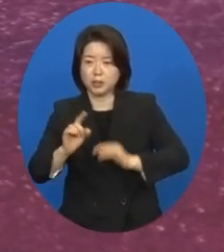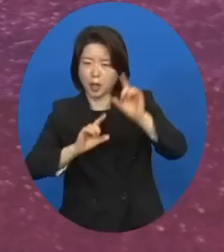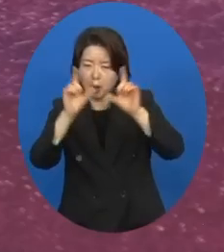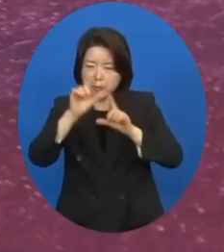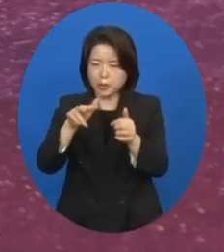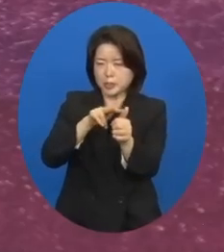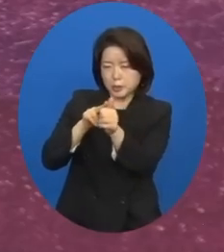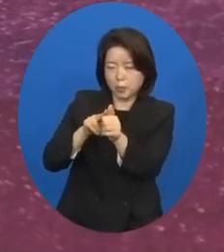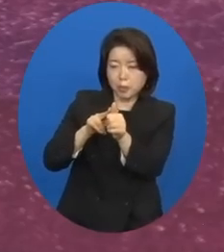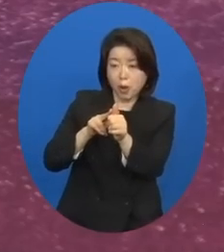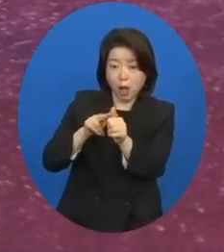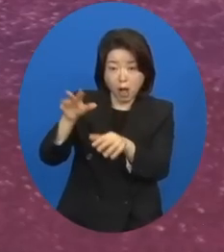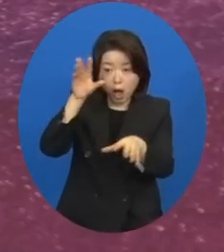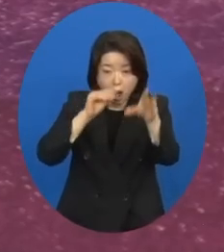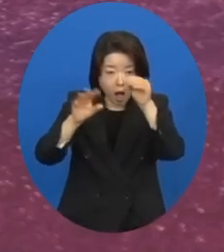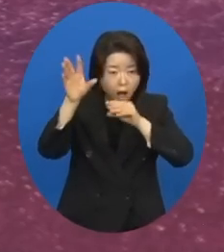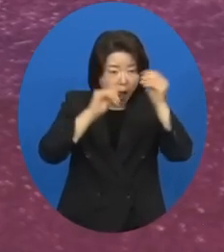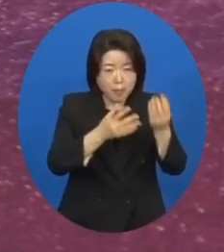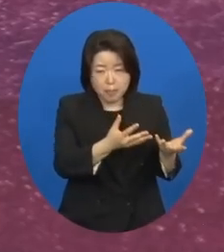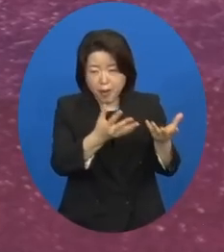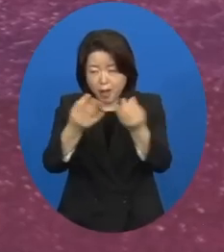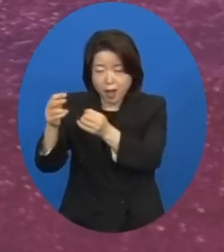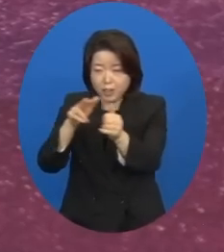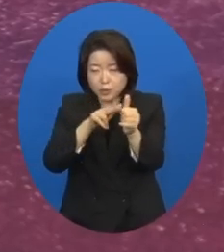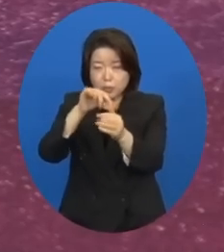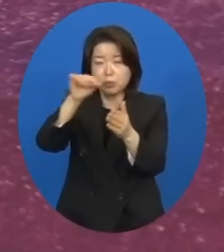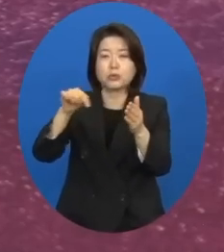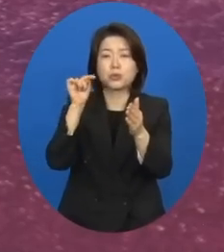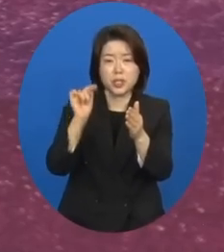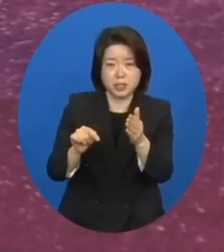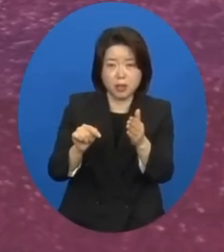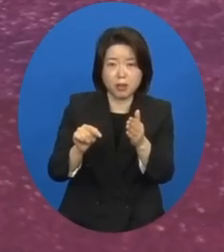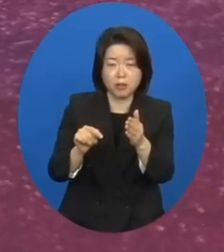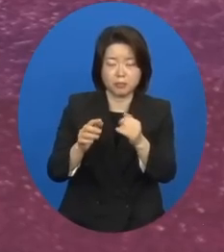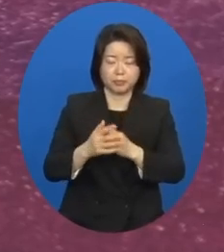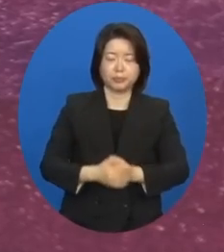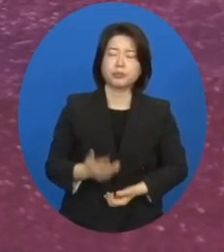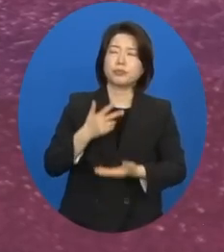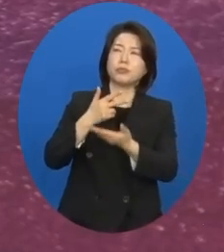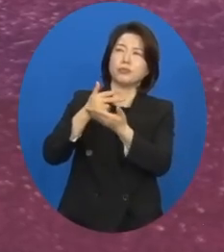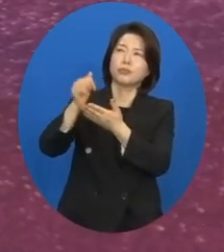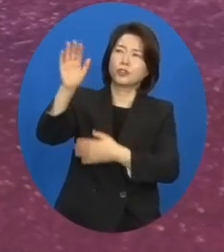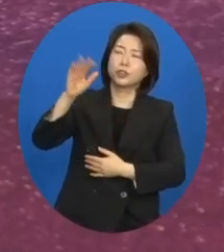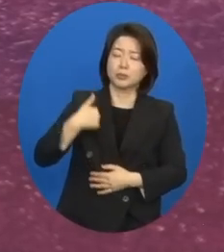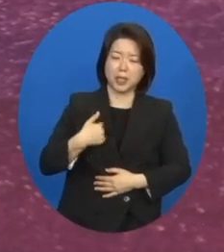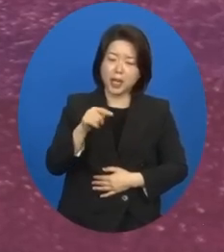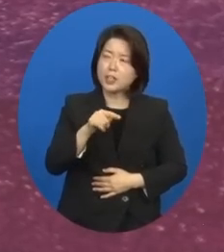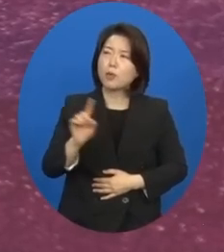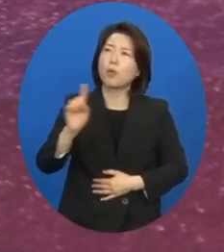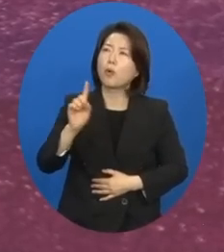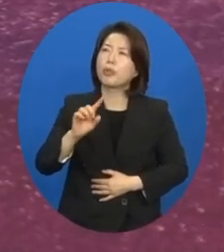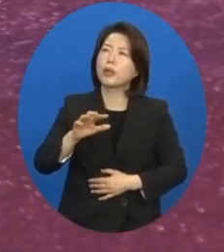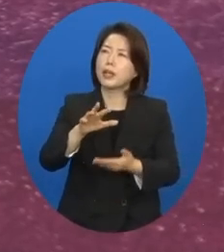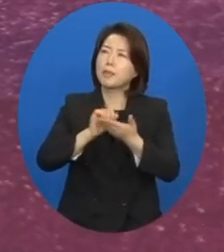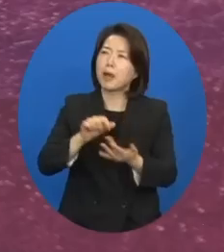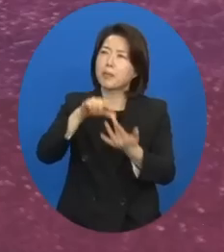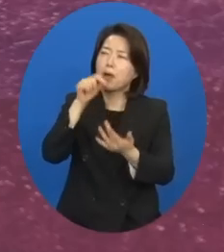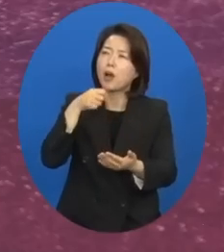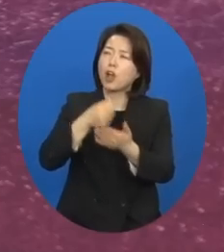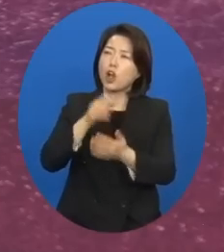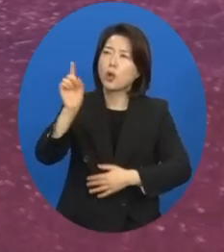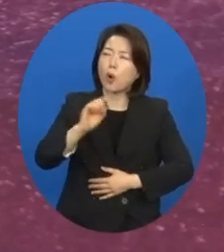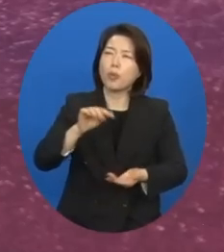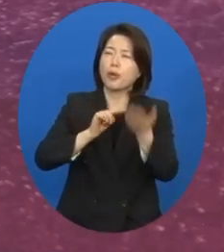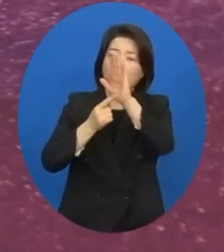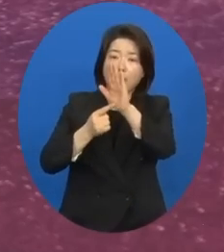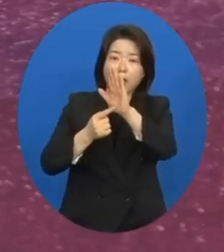정보 앞에서 들려지는 무수한 이야기 속에서 주님, 내가 이것에 어떻게 반응해야 됩니까? 내가